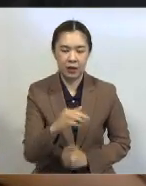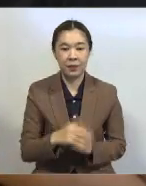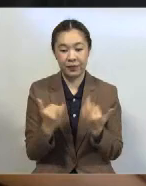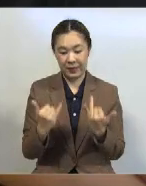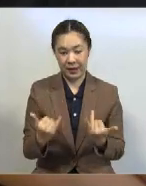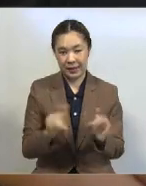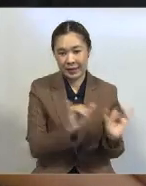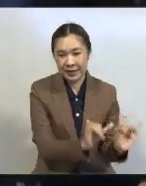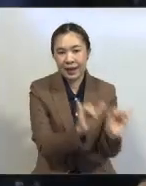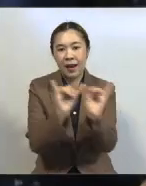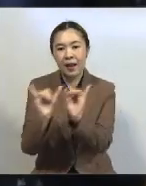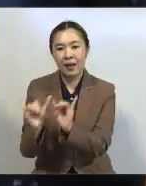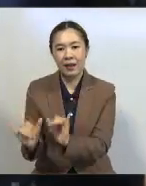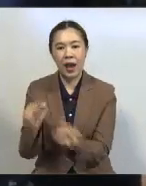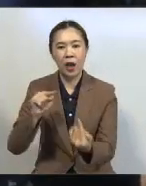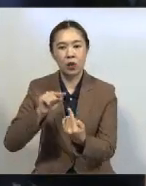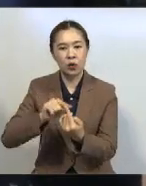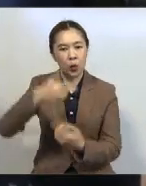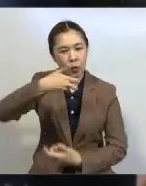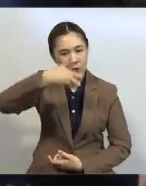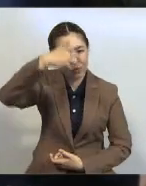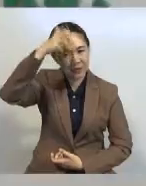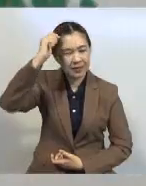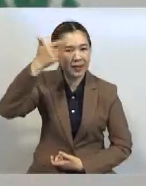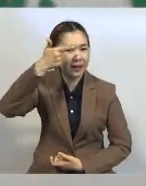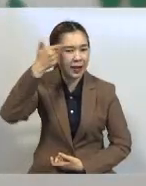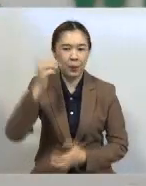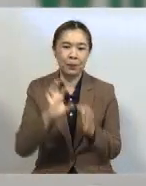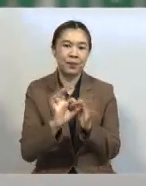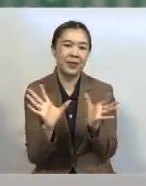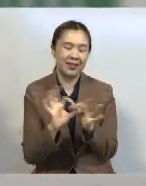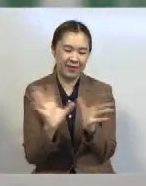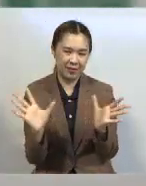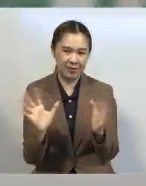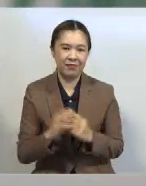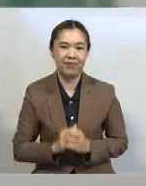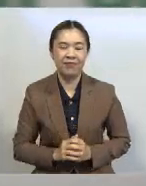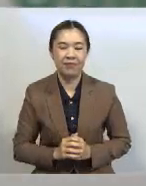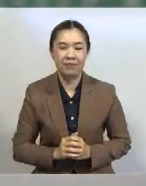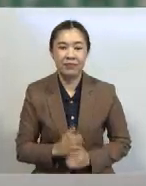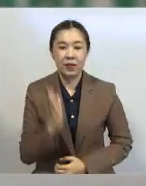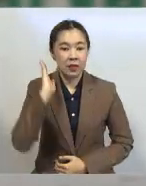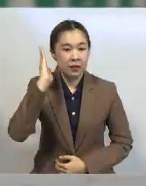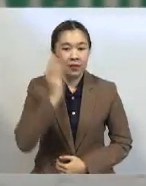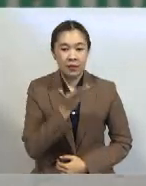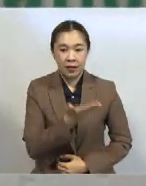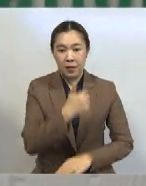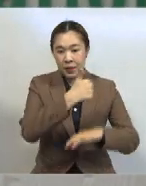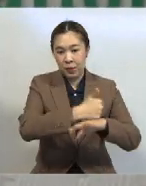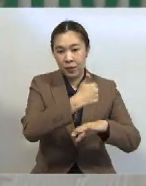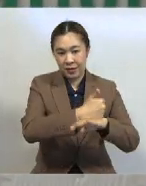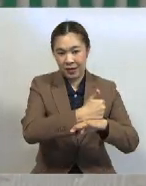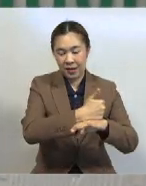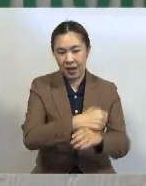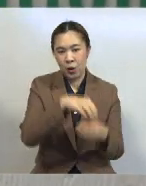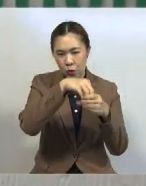ครั้งนี้ไม่เกี่ยวข้องกับคดีเสือดำสำหรับนายวิเชียรชินวงศ์เนี่ยนะคะก็ได้เข้ามาทำงานในฐานะหัวหน้าเขตรักษา